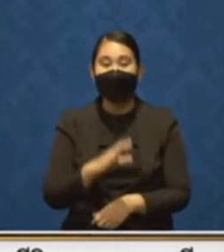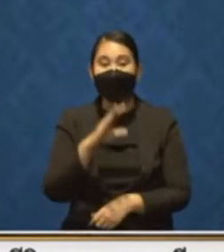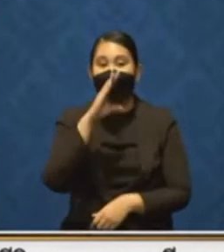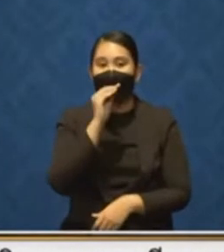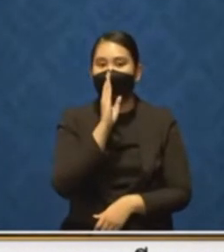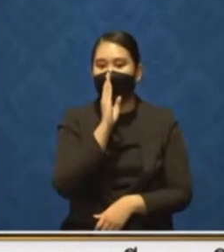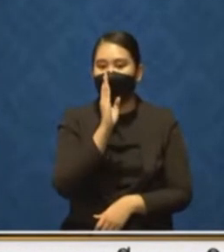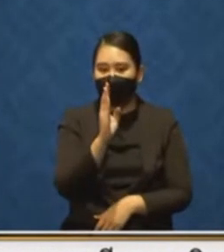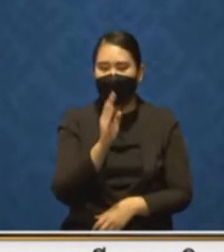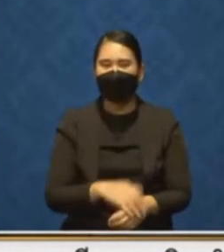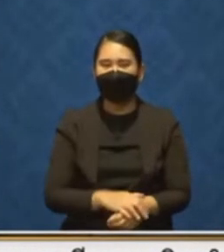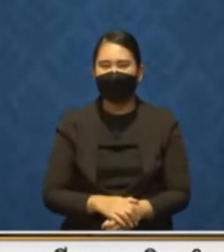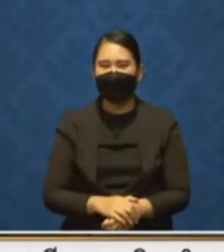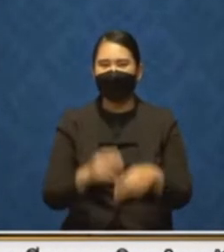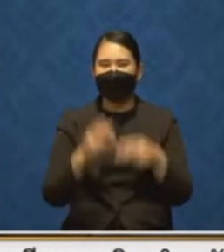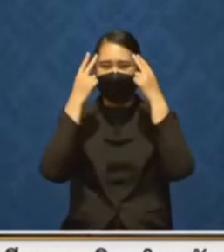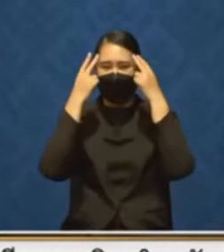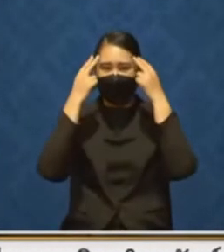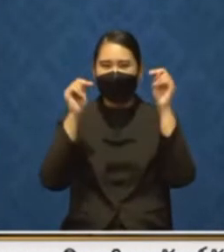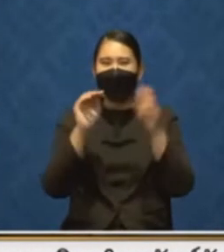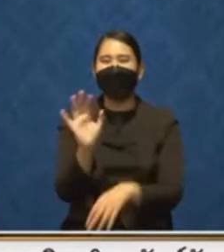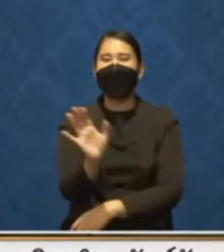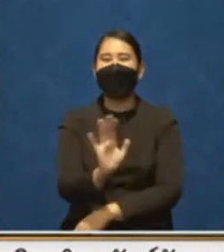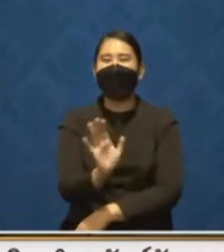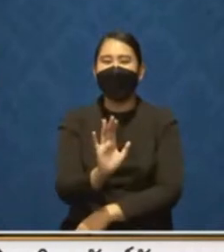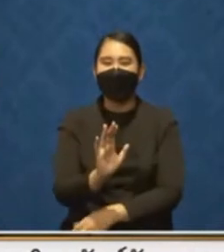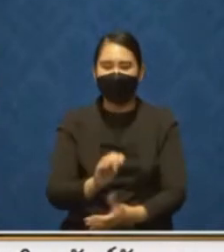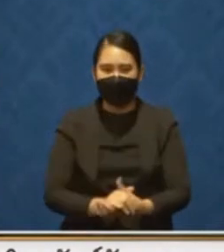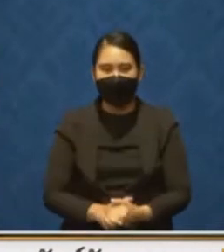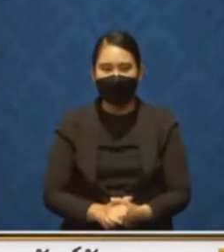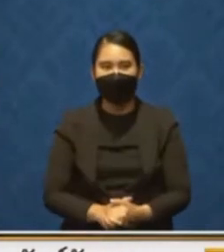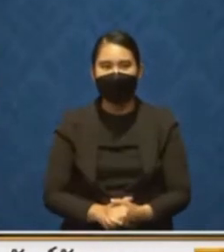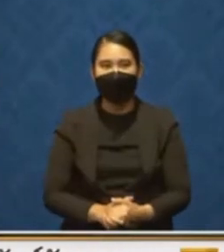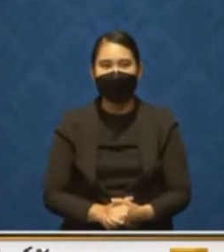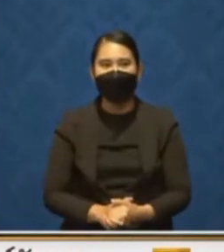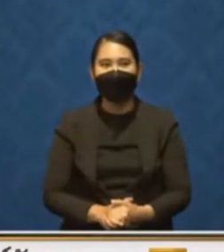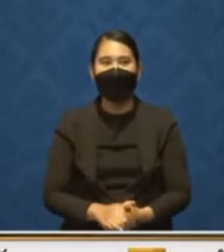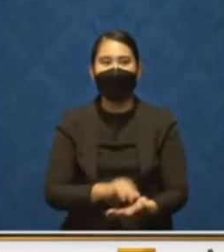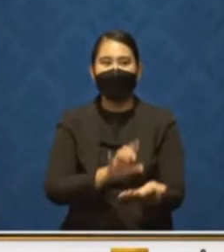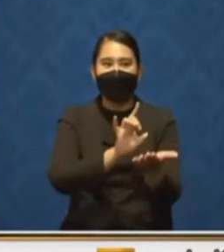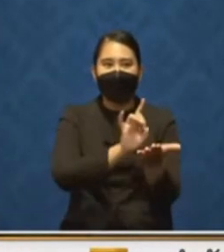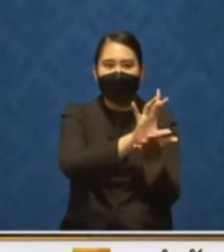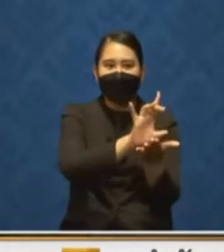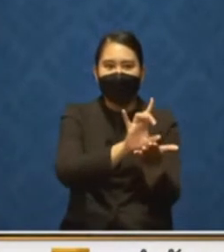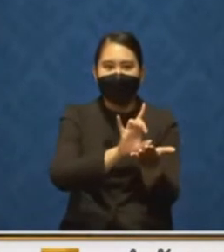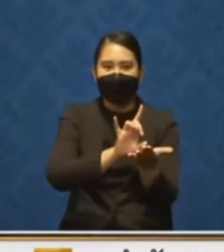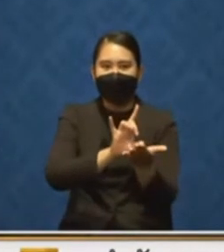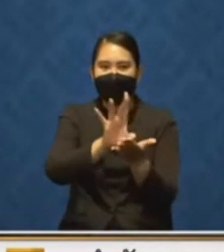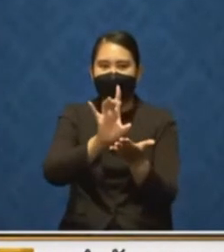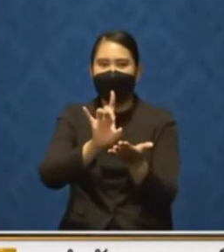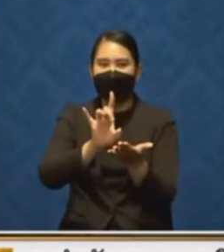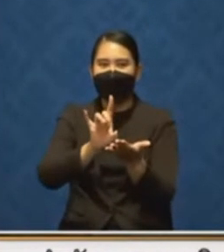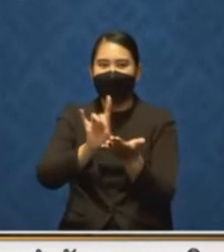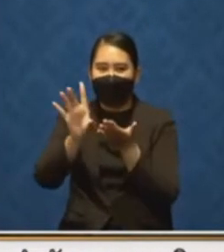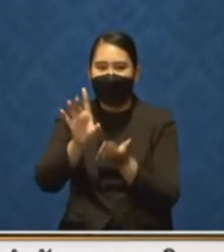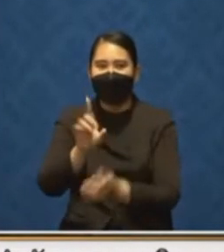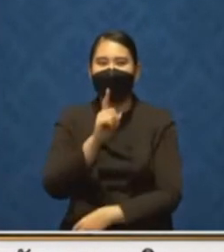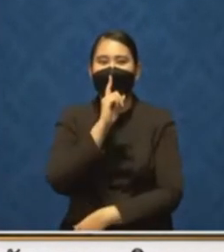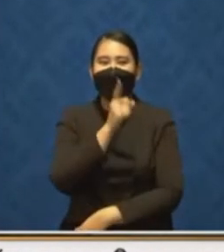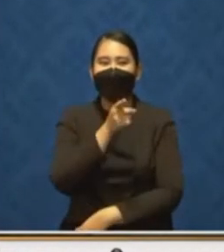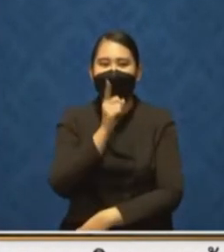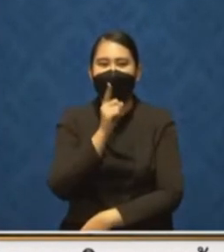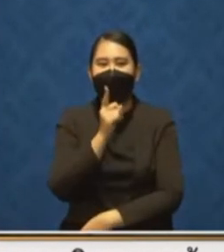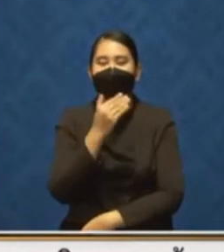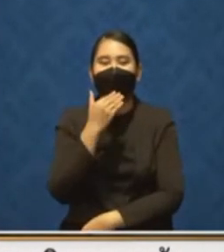นี้ไม่มีอะใครเอากูไปยุดมาจากคนเดียวนะครับหน้ามีจะขับไล่ด่าต่อทอต่อว่าเรื่องต่างอยู่